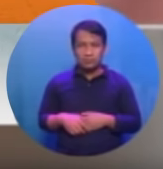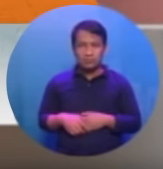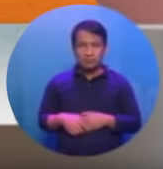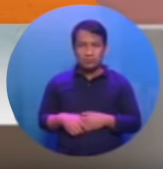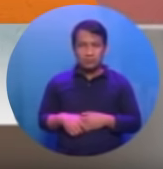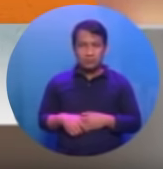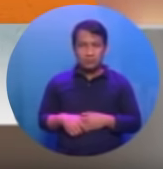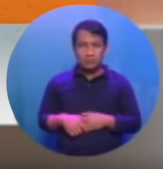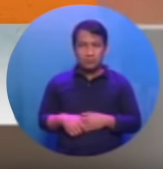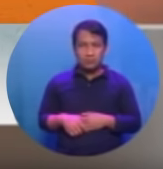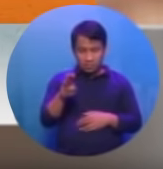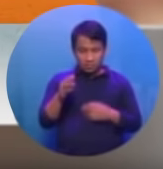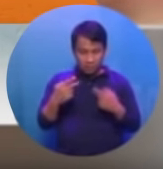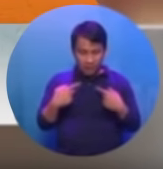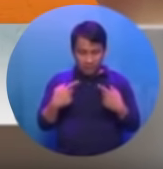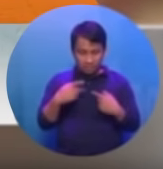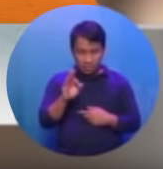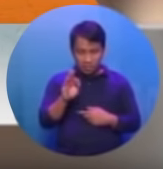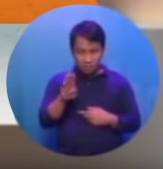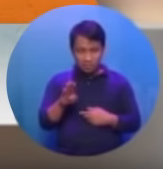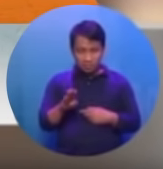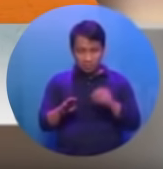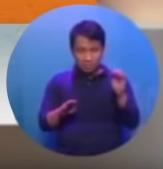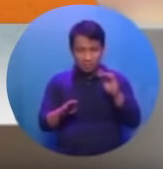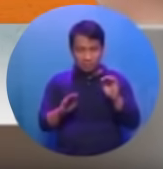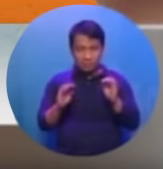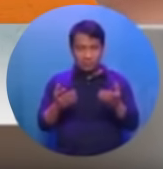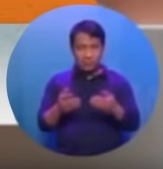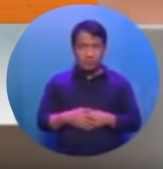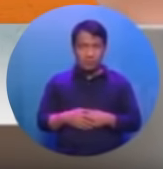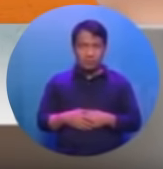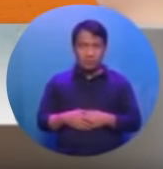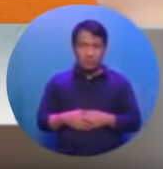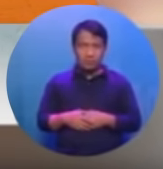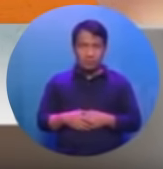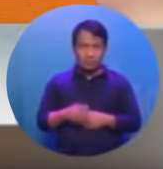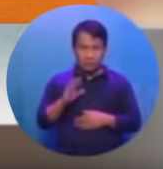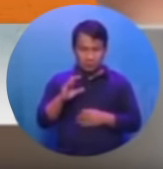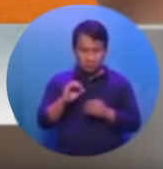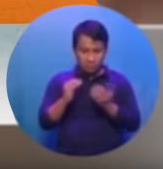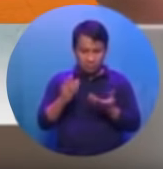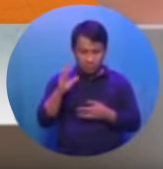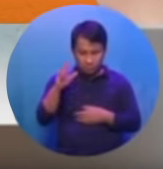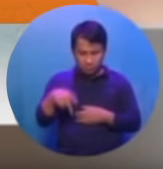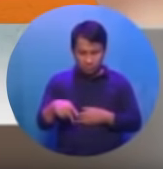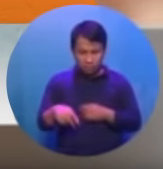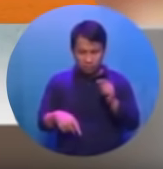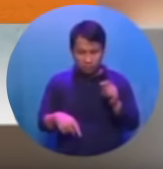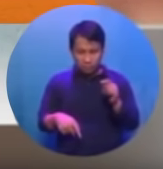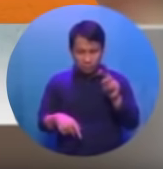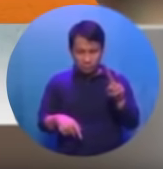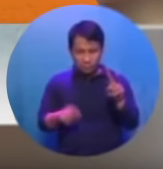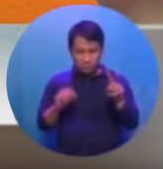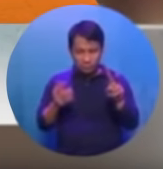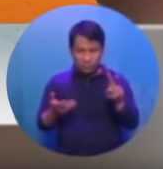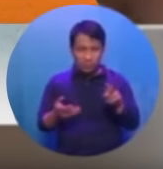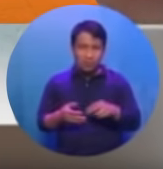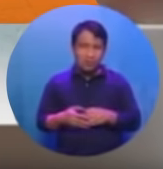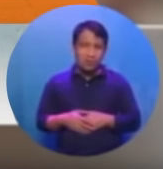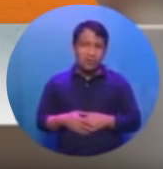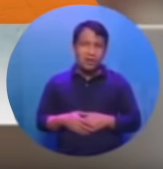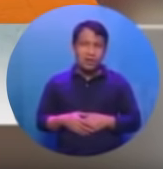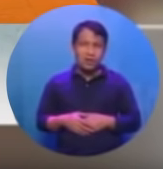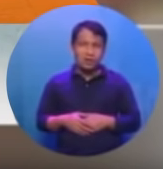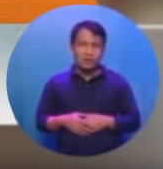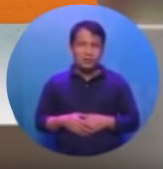yung ano namin. Okay, meron kayong Facebook o YouTube? Wala po. Wala rin. Walang cellphone, tapos walang TV. Ng cellphone ko,